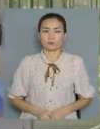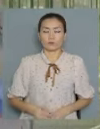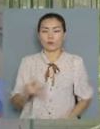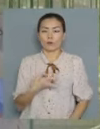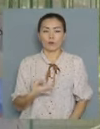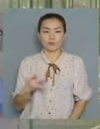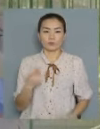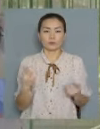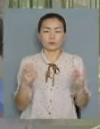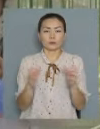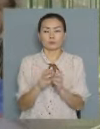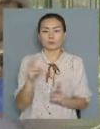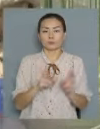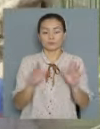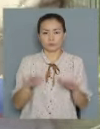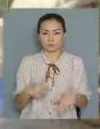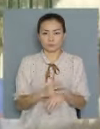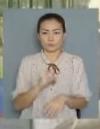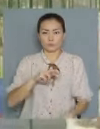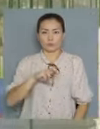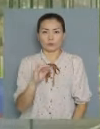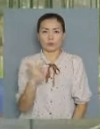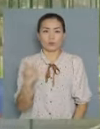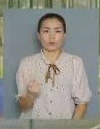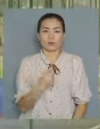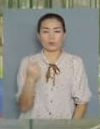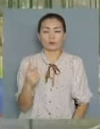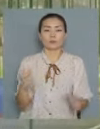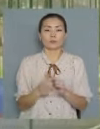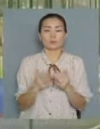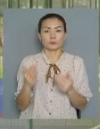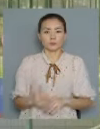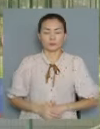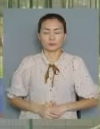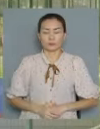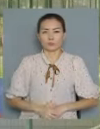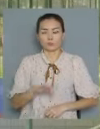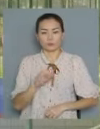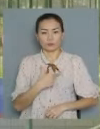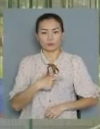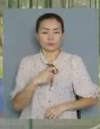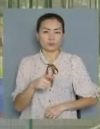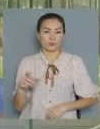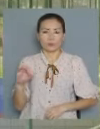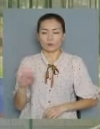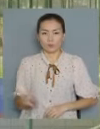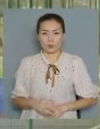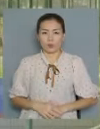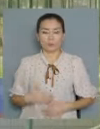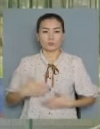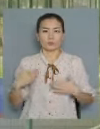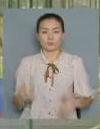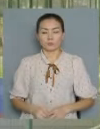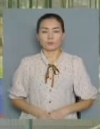ауданымыздағы ірі компаниялардың бірі Ембімұнайгаз компаниясына өз атынан, тұрғындар атынан алғысымызды